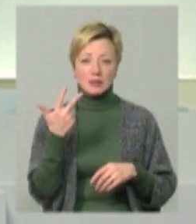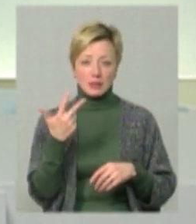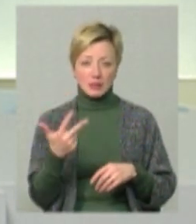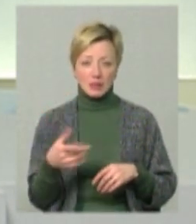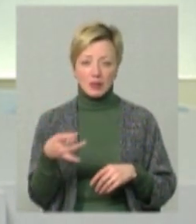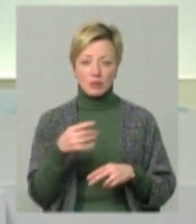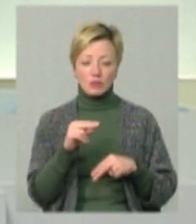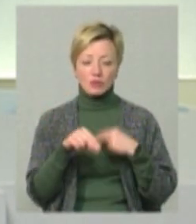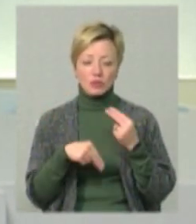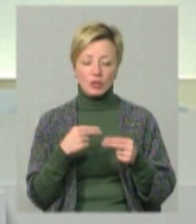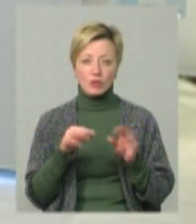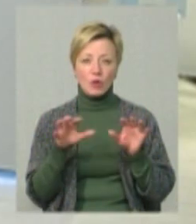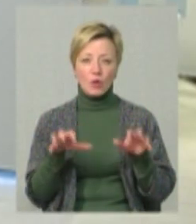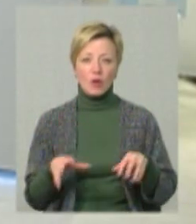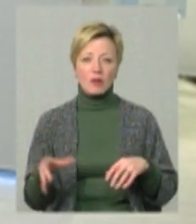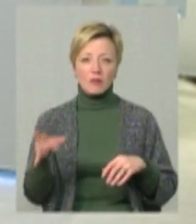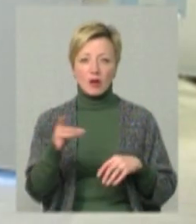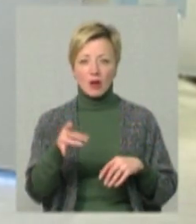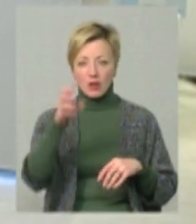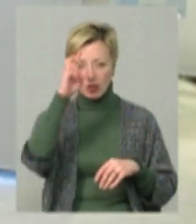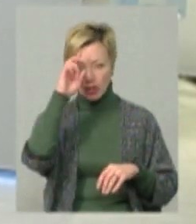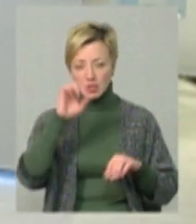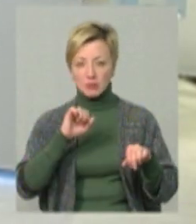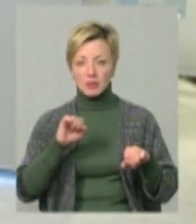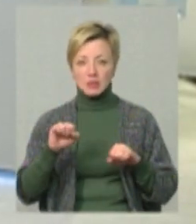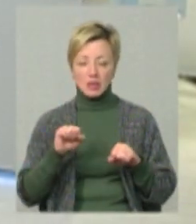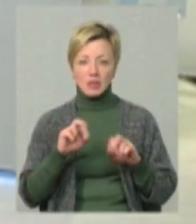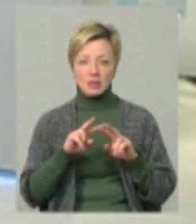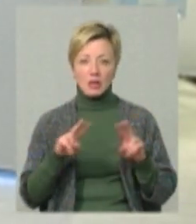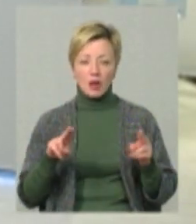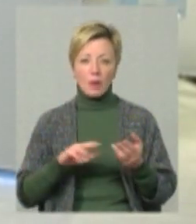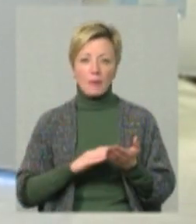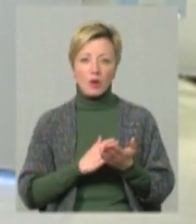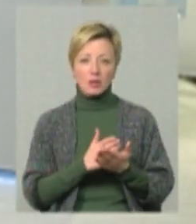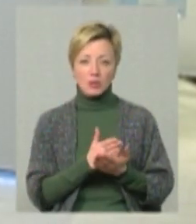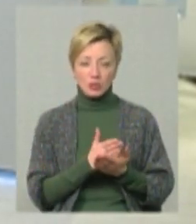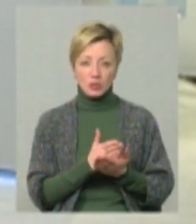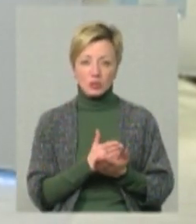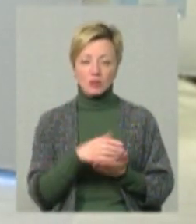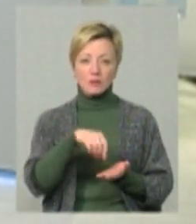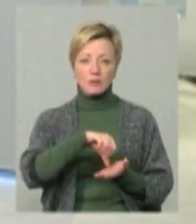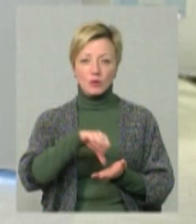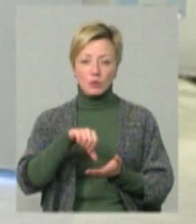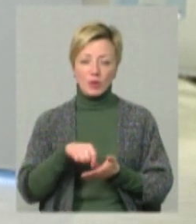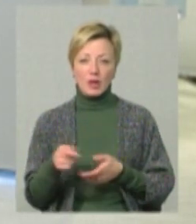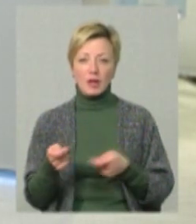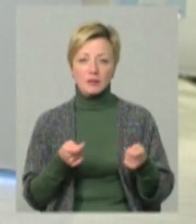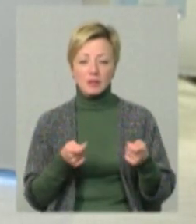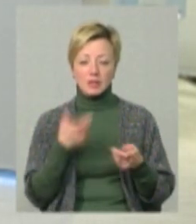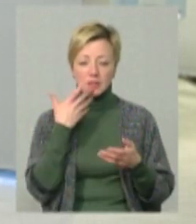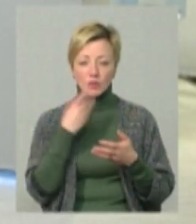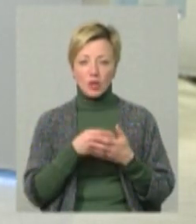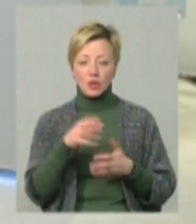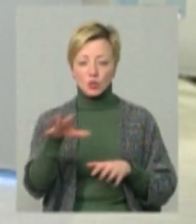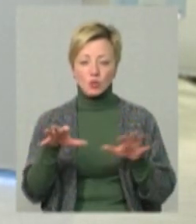райони через голів районних державних адміністрацій, як політичні фігури, як керівники своїх